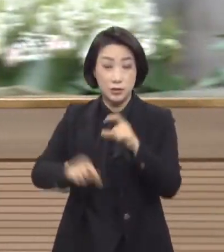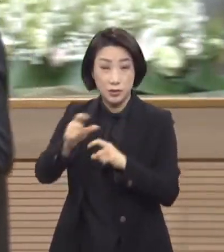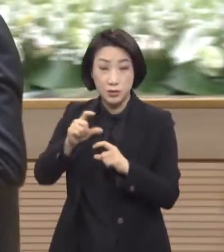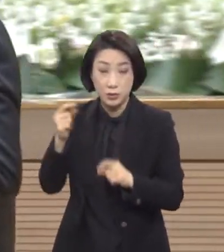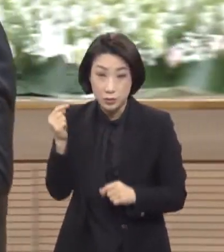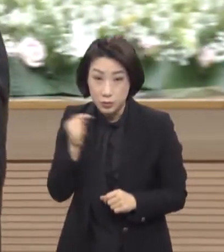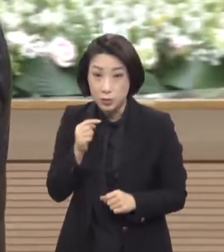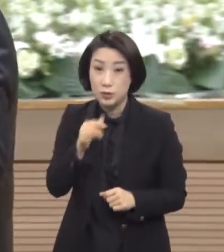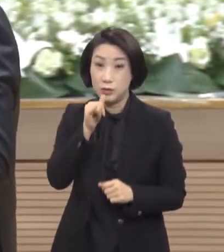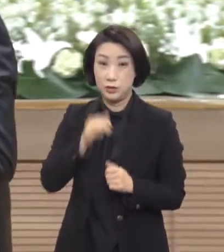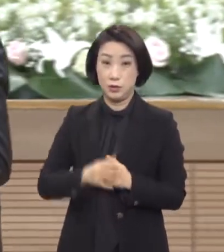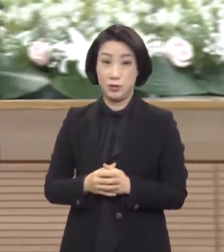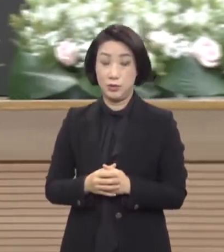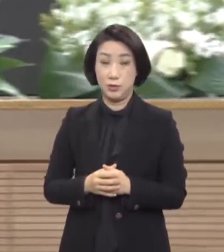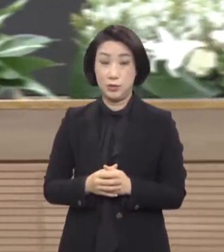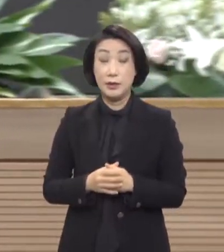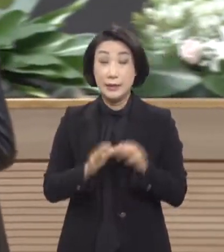강화시켜서